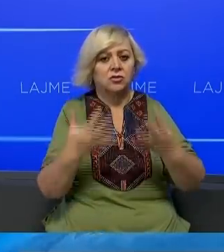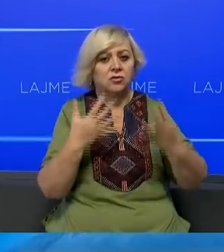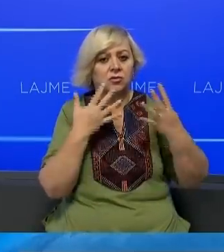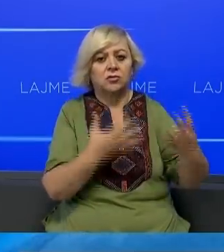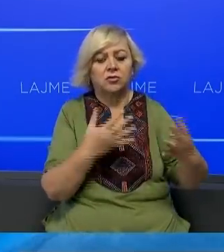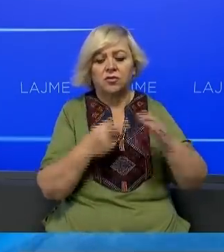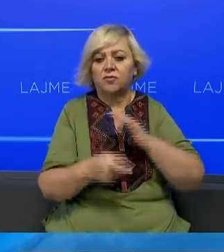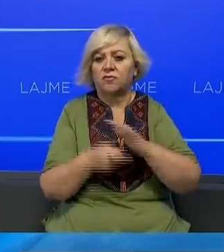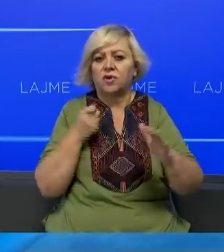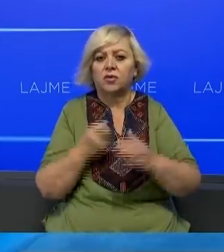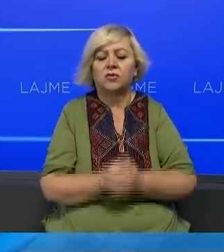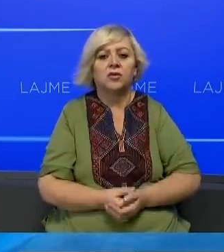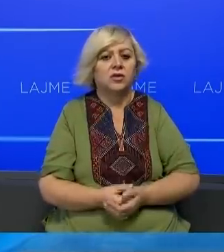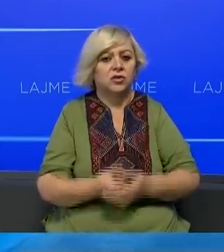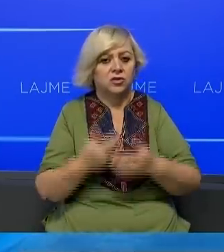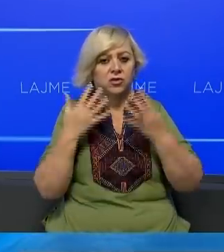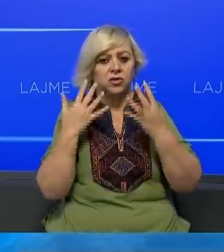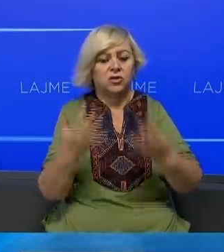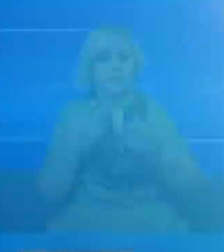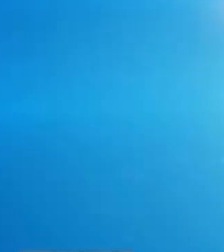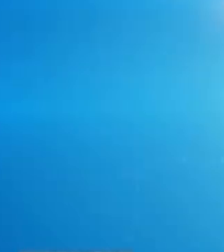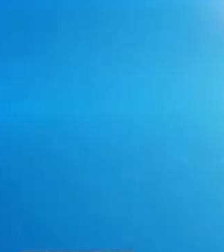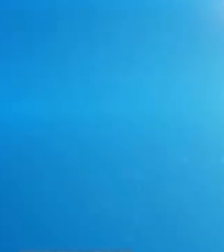vran 98 shqiptar.